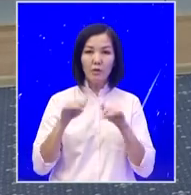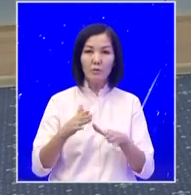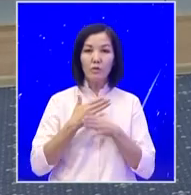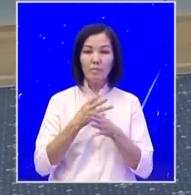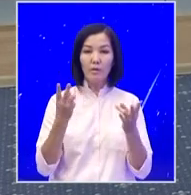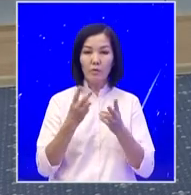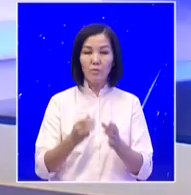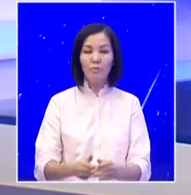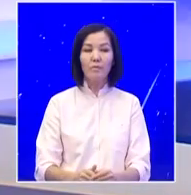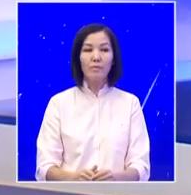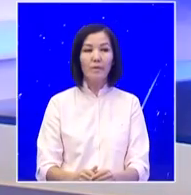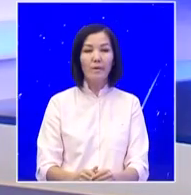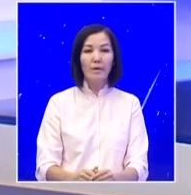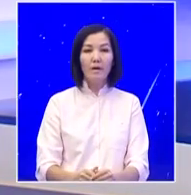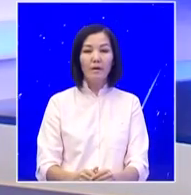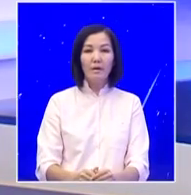ету.